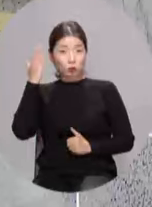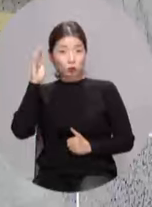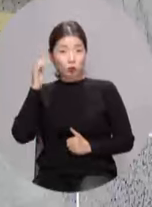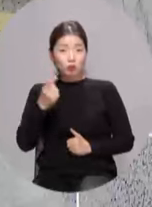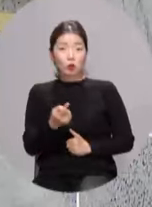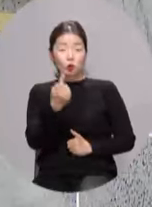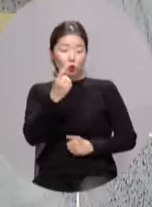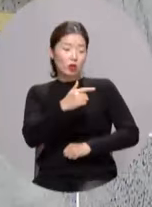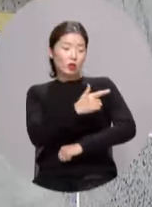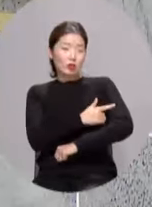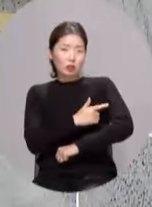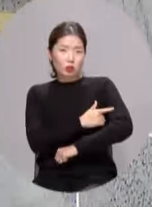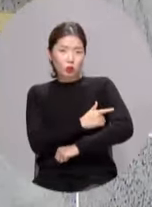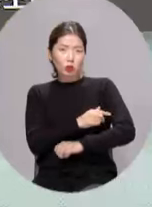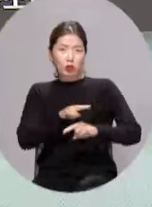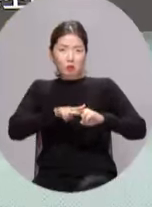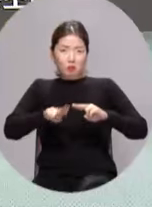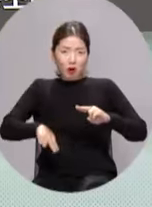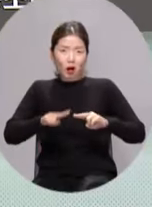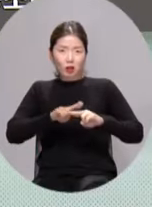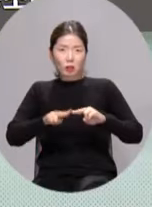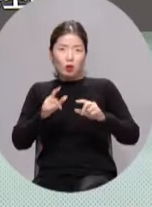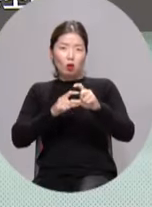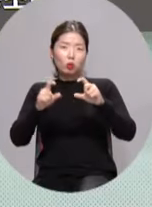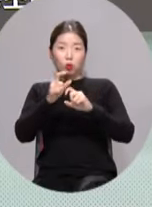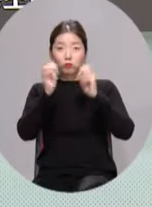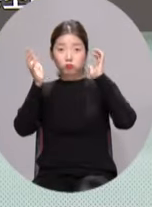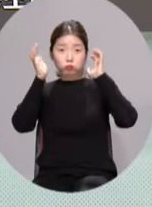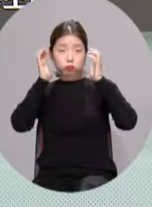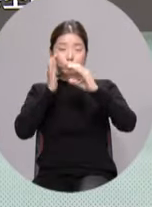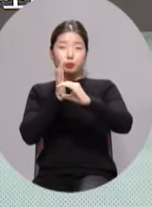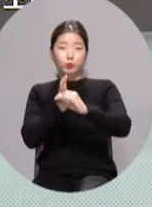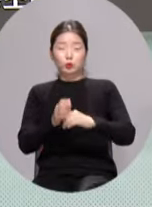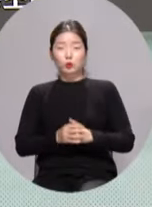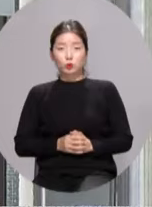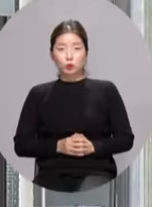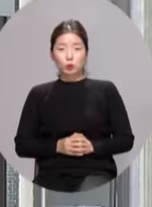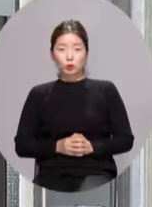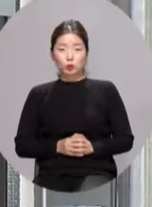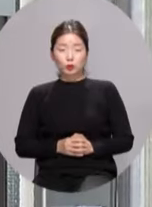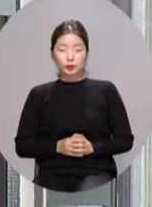상임 이사까지 직을 내려놓으면서 혼란은 커지고 있습니다